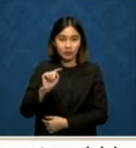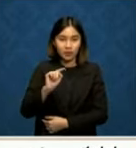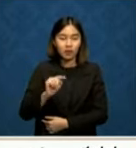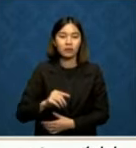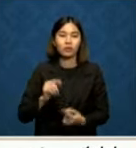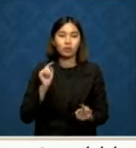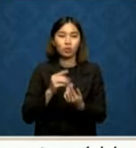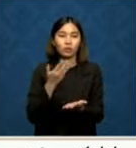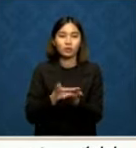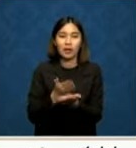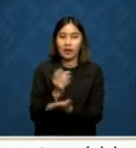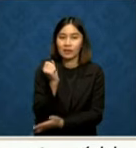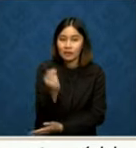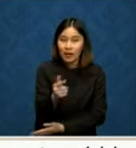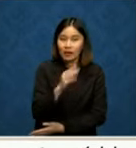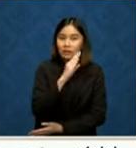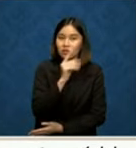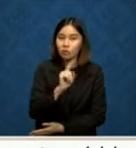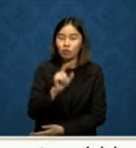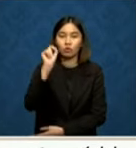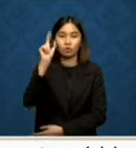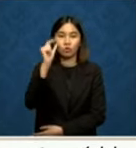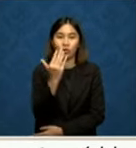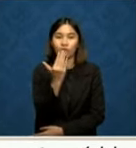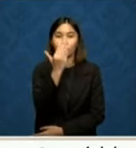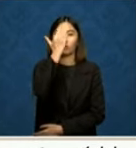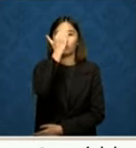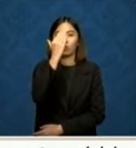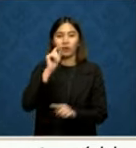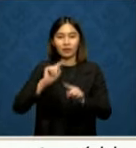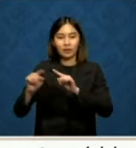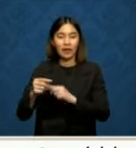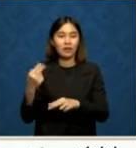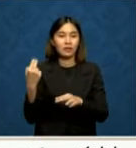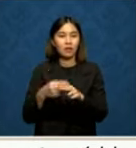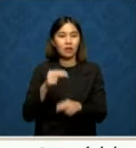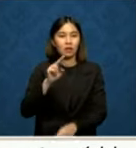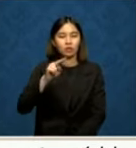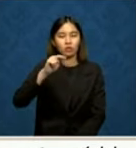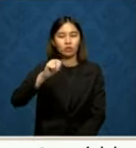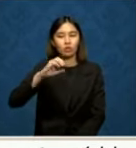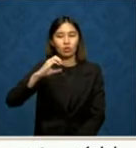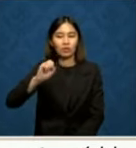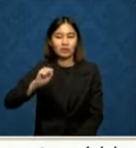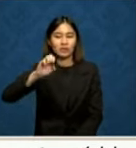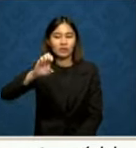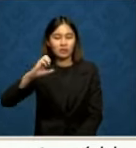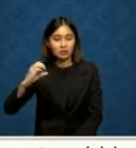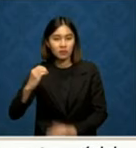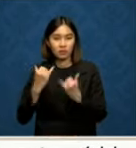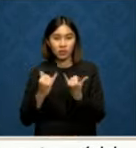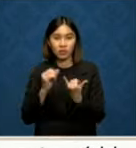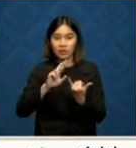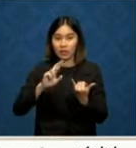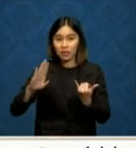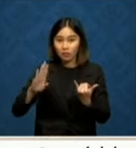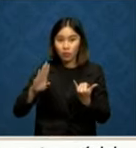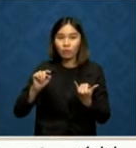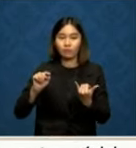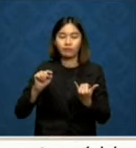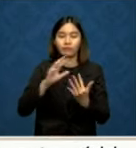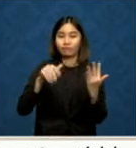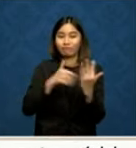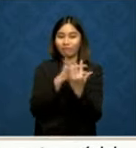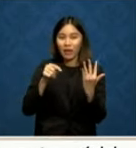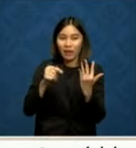จ่ายเงินในกรณีชุกเฉิน เร่งดวน หอที่เราเรีกวา อยู่เสร็จขนานี้ใช้ระบบที่เรีกวา Free Schedule